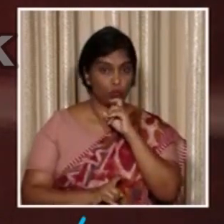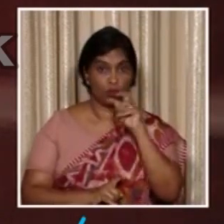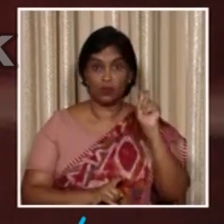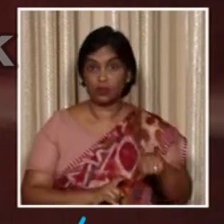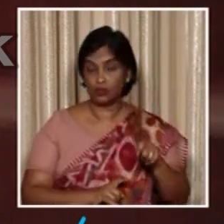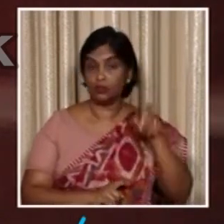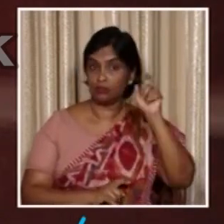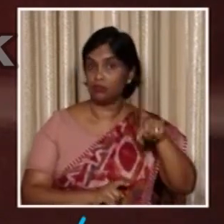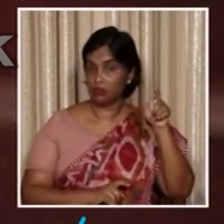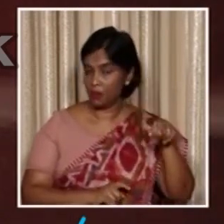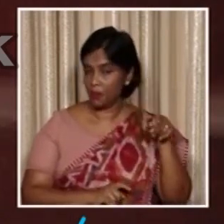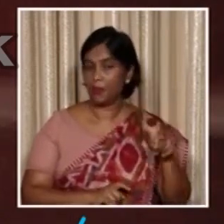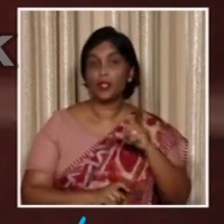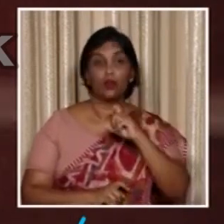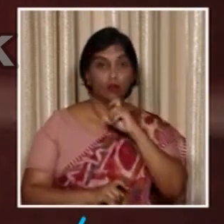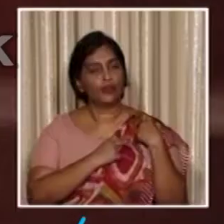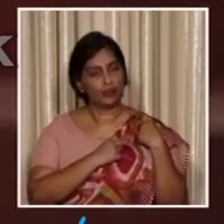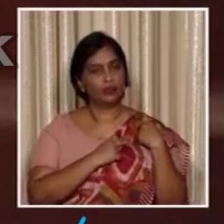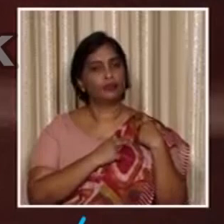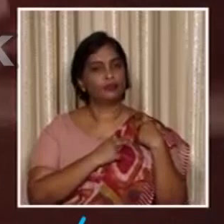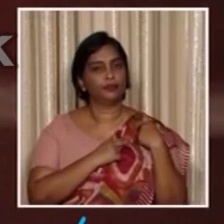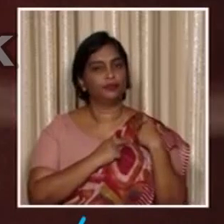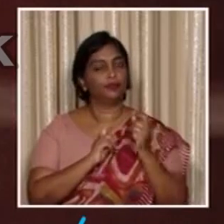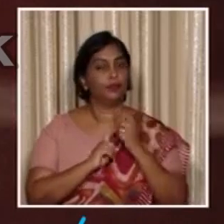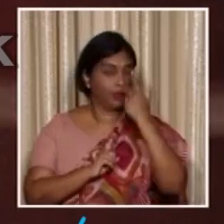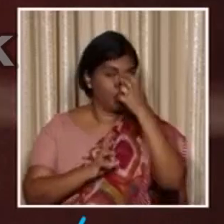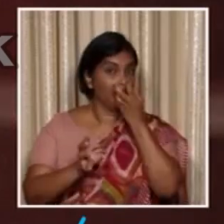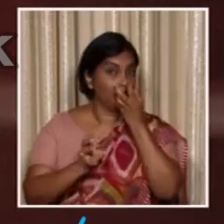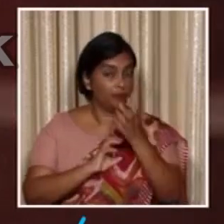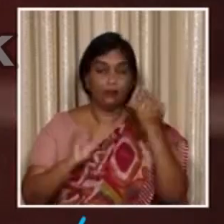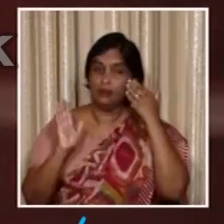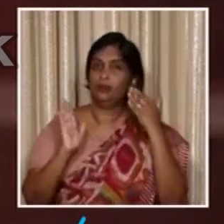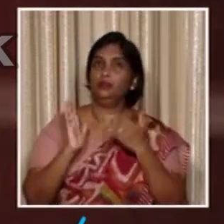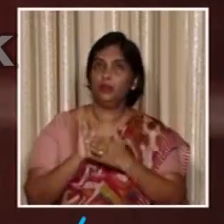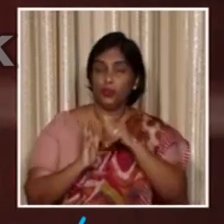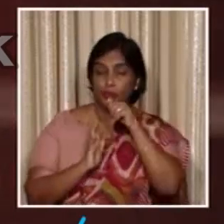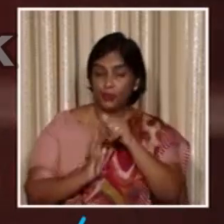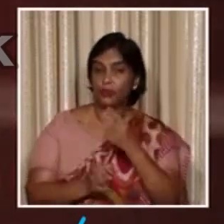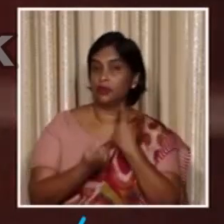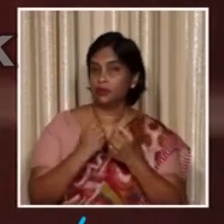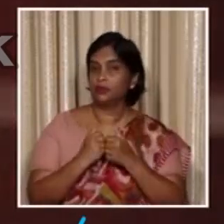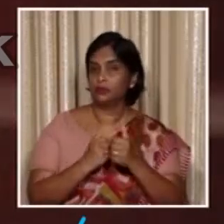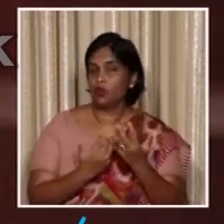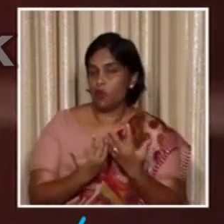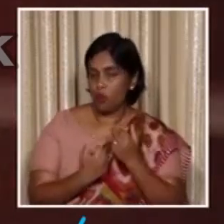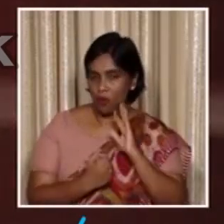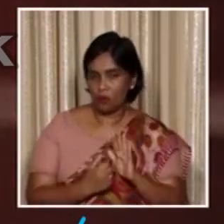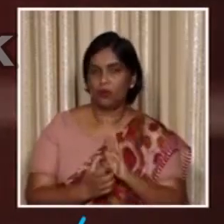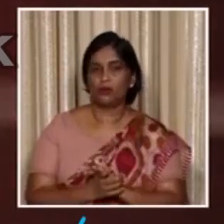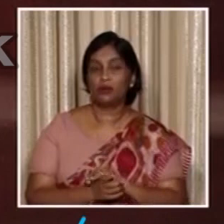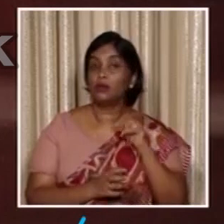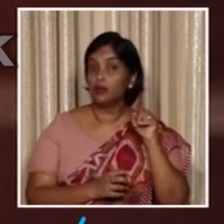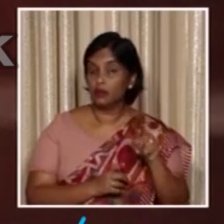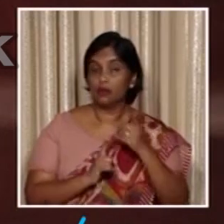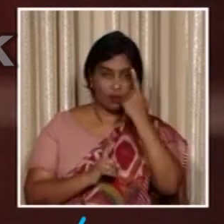විනිසුරුවරුන් ගණනාවකට සහ අධිකරණ ශාස්ත්‍රයටම පාස්කු ප්‍රහාරය පිළිබඳව සත්‍ය ගවේෂණය කරගත යුතුමයි. එතකොට